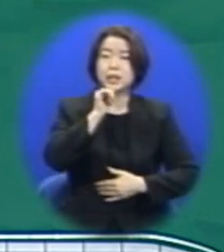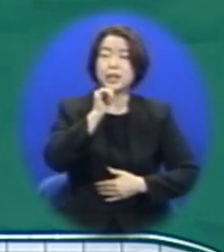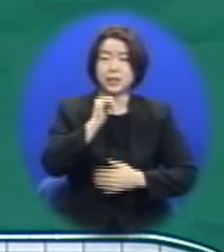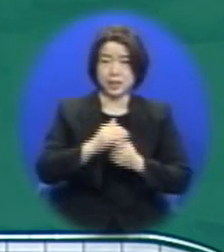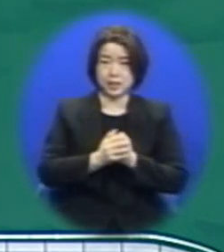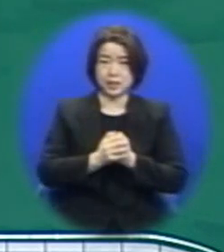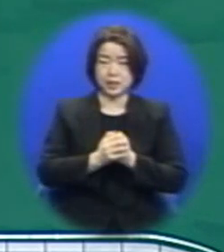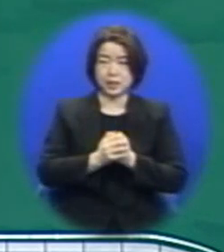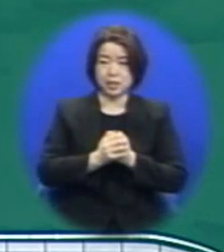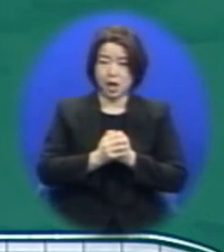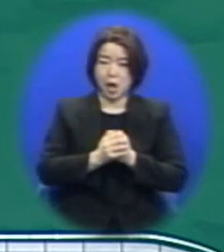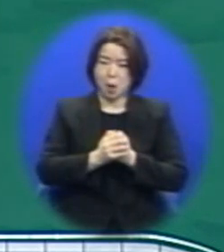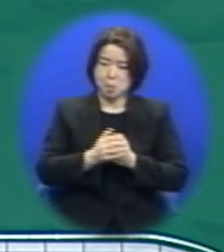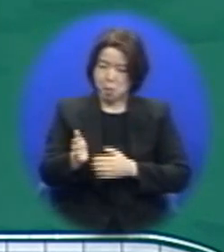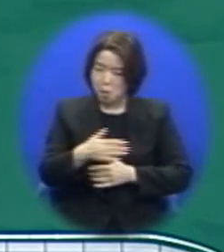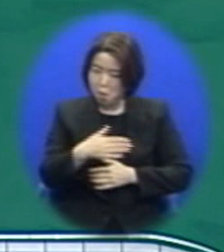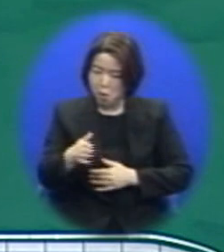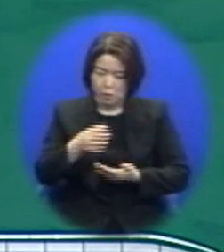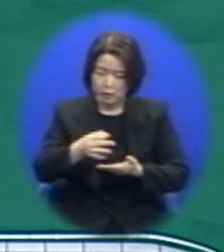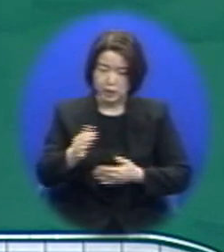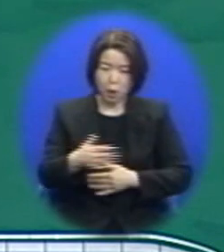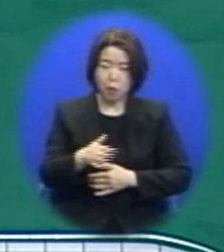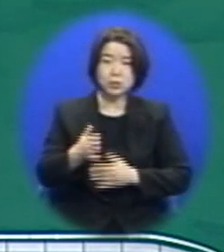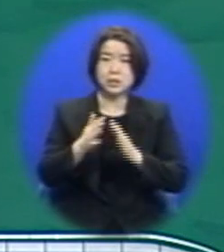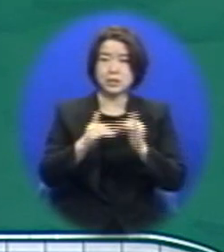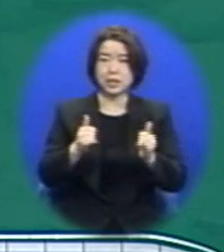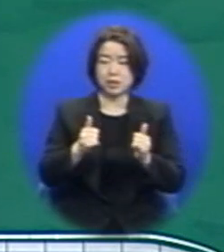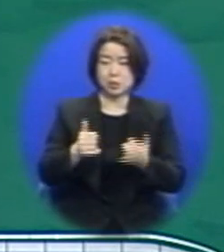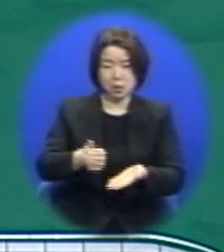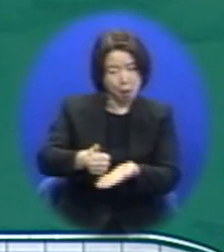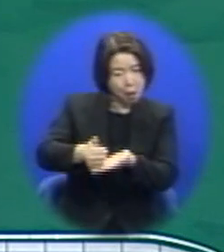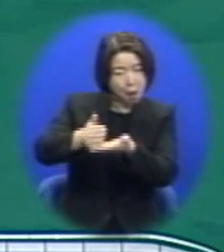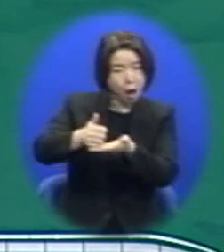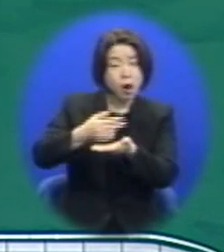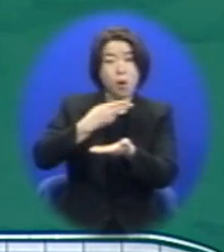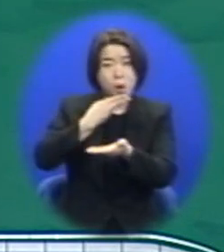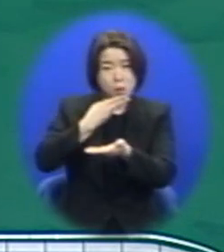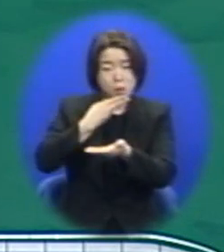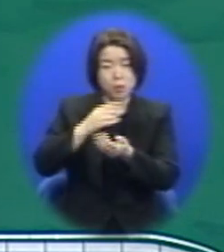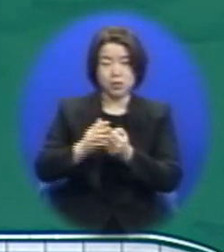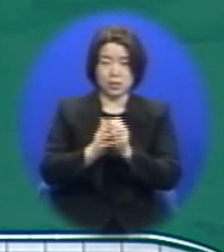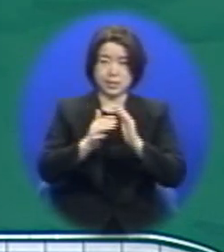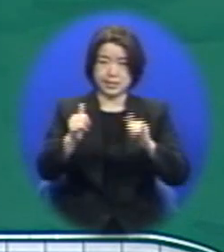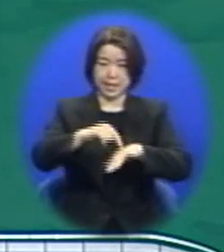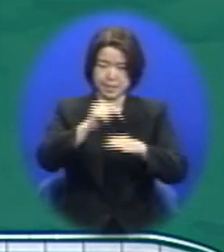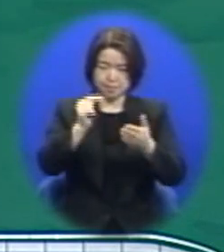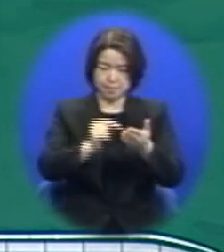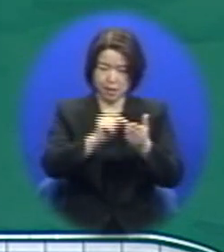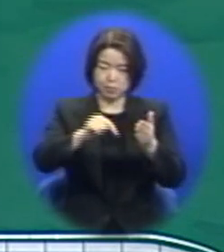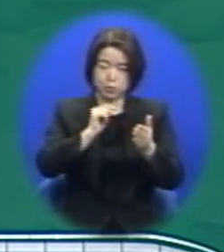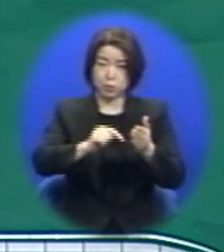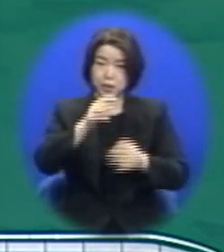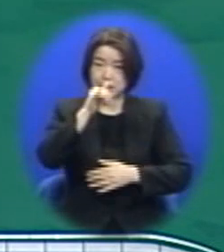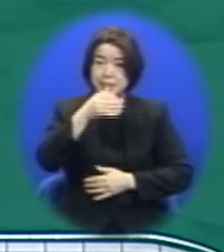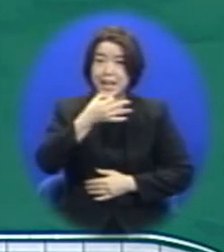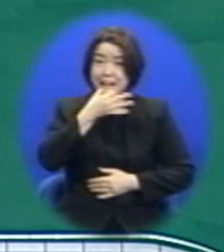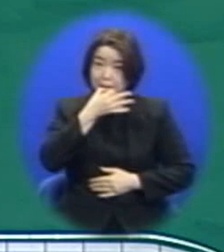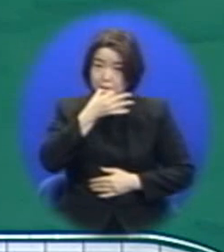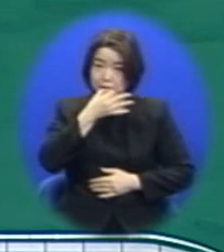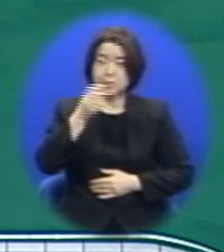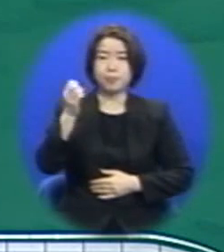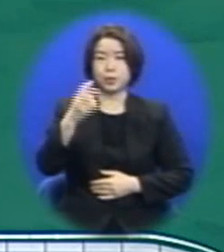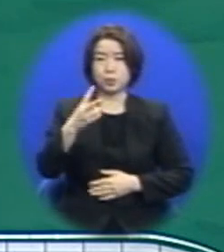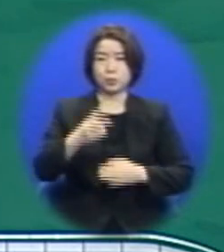또 없는 사람들은 대접받지 못하고 사람의 마음속에 있는 욕심과